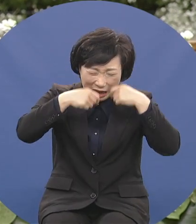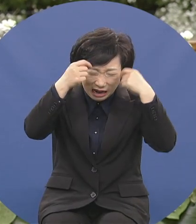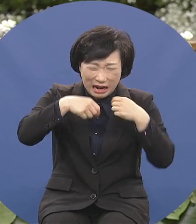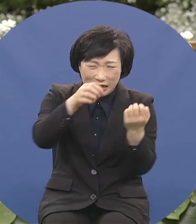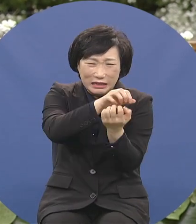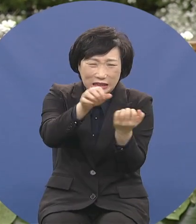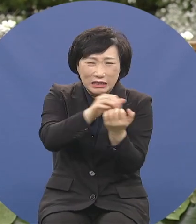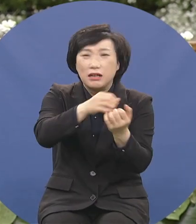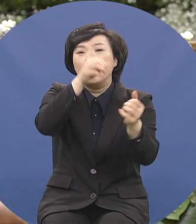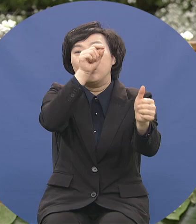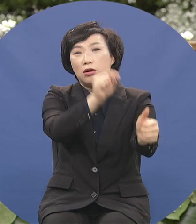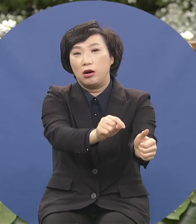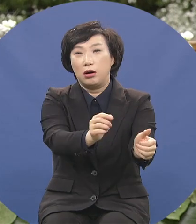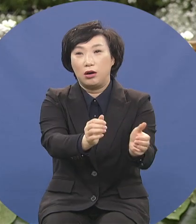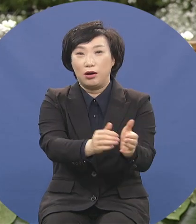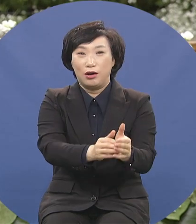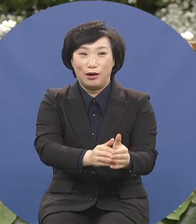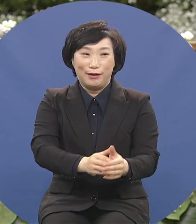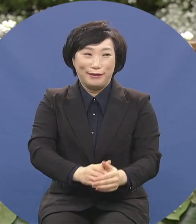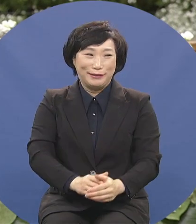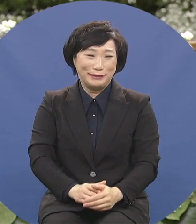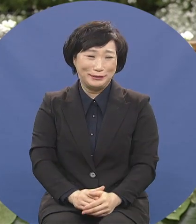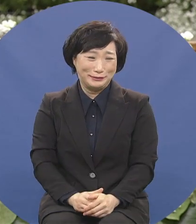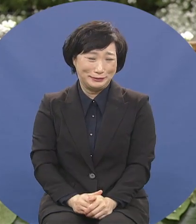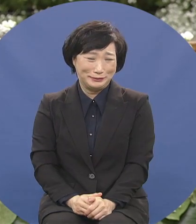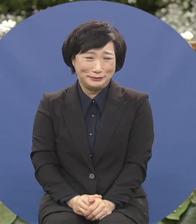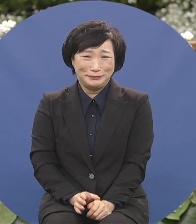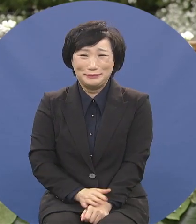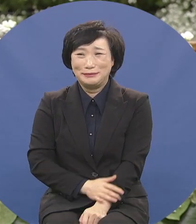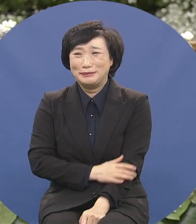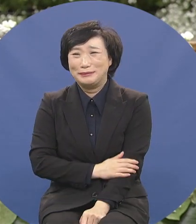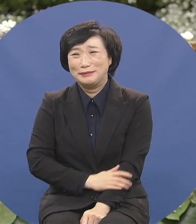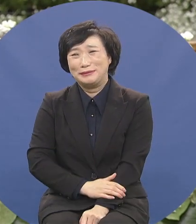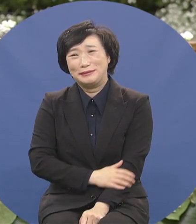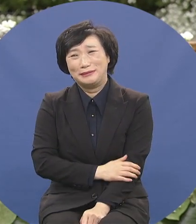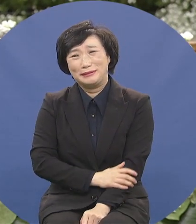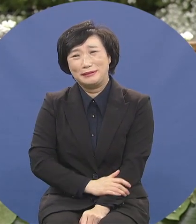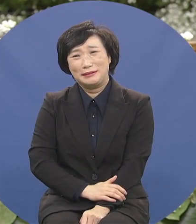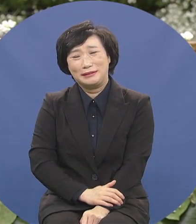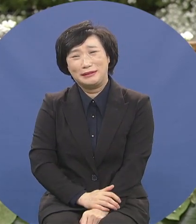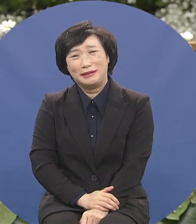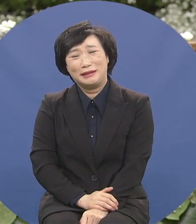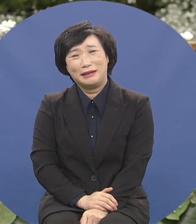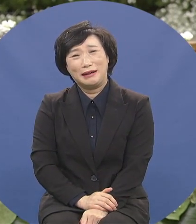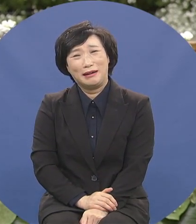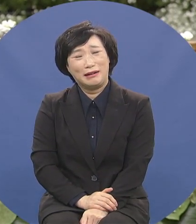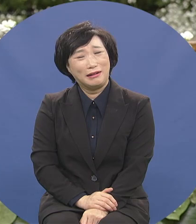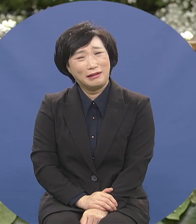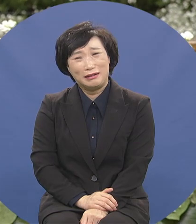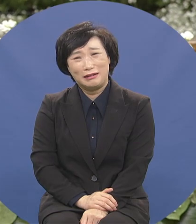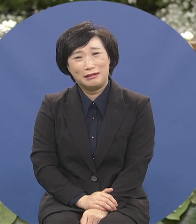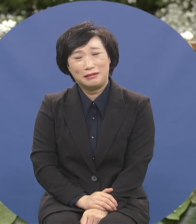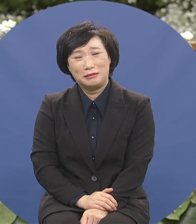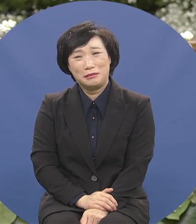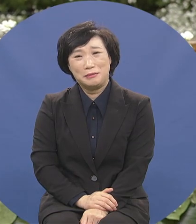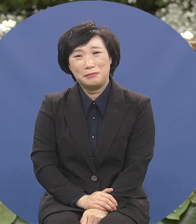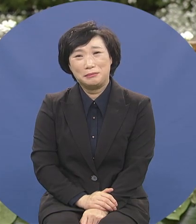살피 울며 이를 갈미 있으리라.